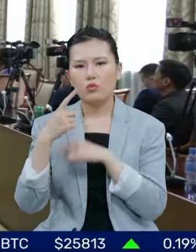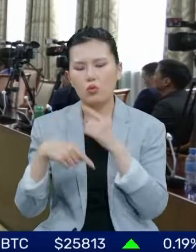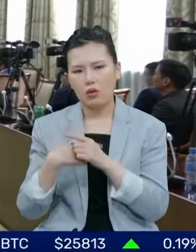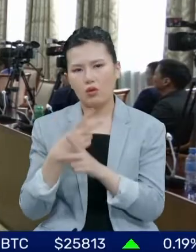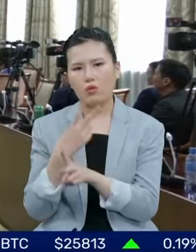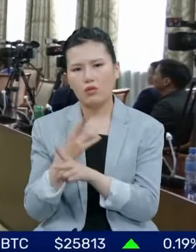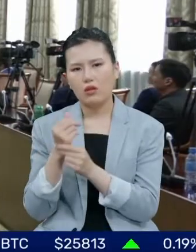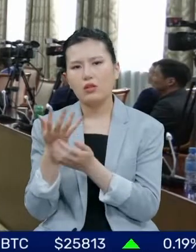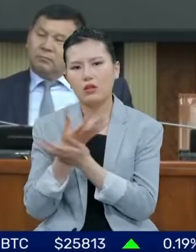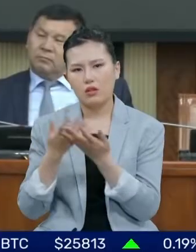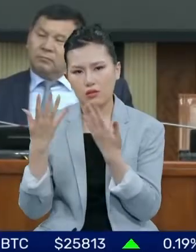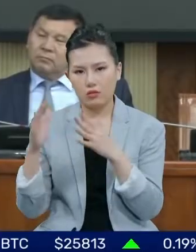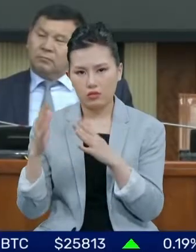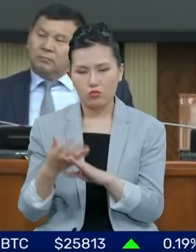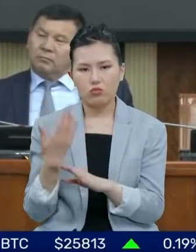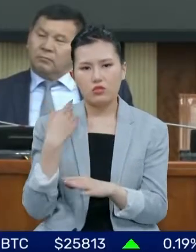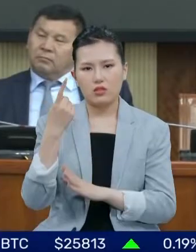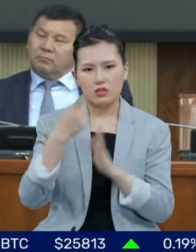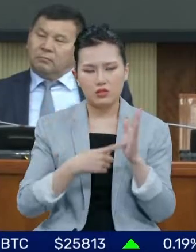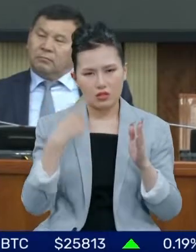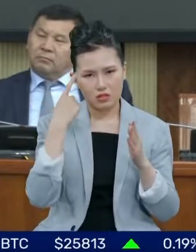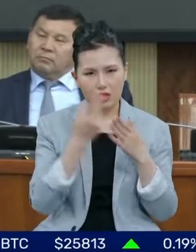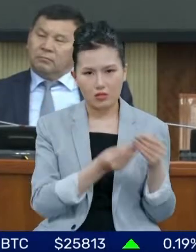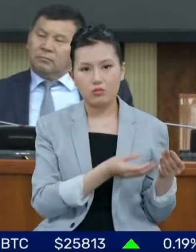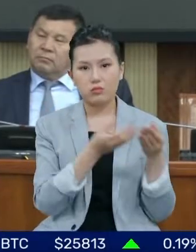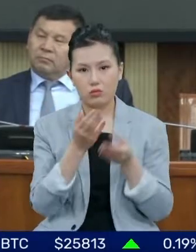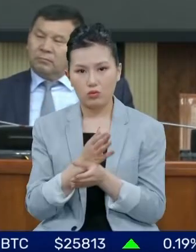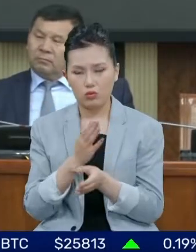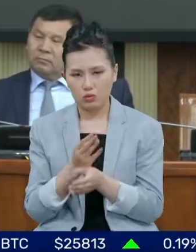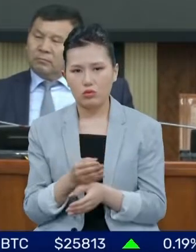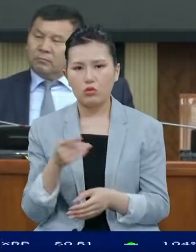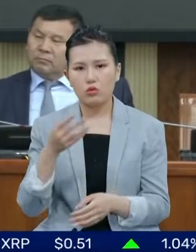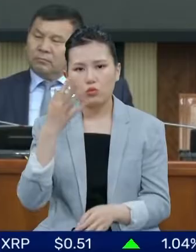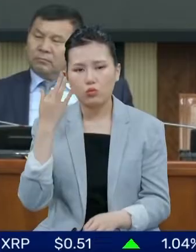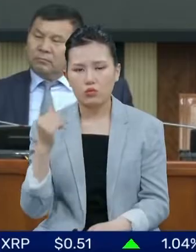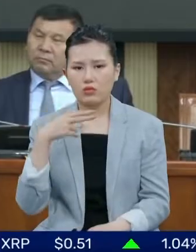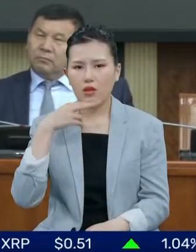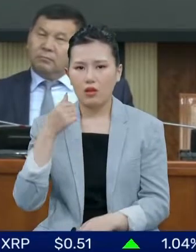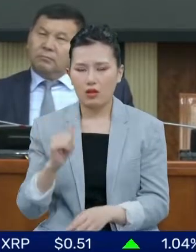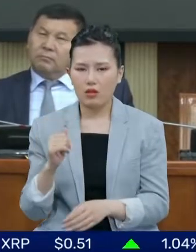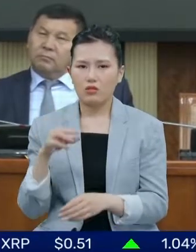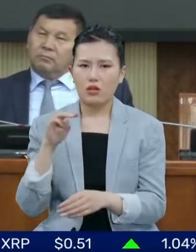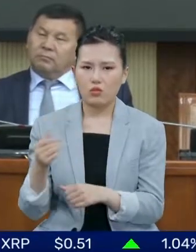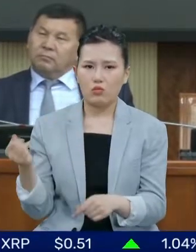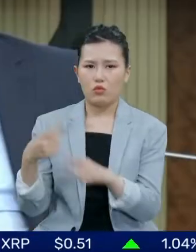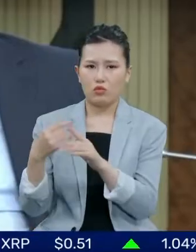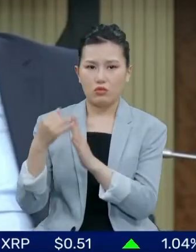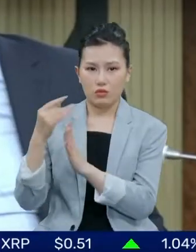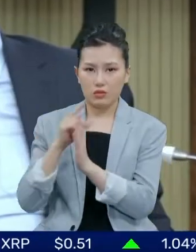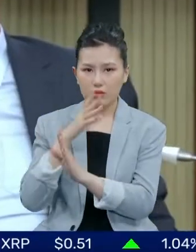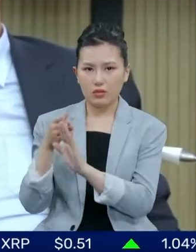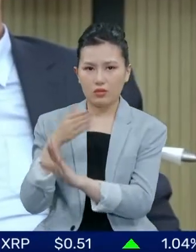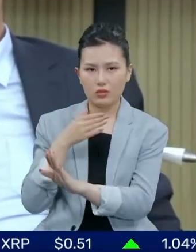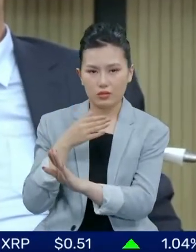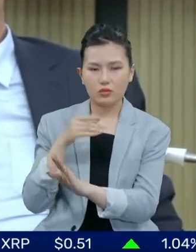хуулийг энэ оны 1-р сард өргөн барьсан. Ирэх сарын 1-ээс цалинд төрийг нэмж байгаа учир үүнтэй холбоотойгоор нийгмийн даатгалын тухай багц хуулийг яаралтай